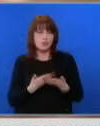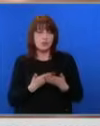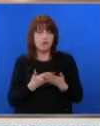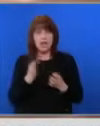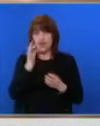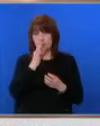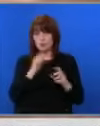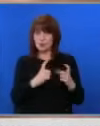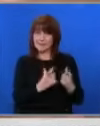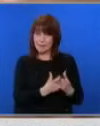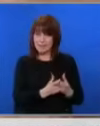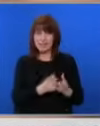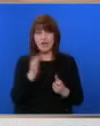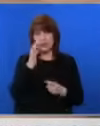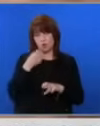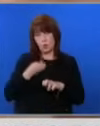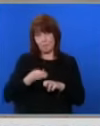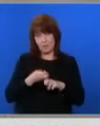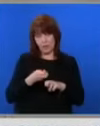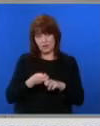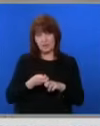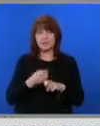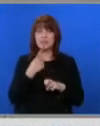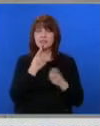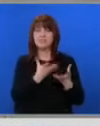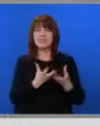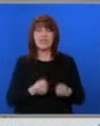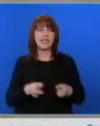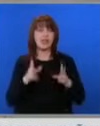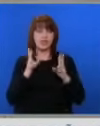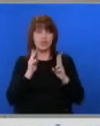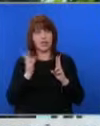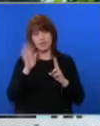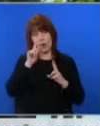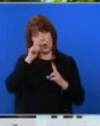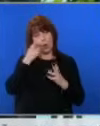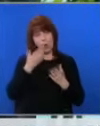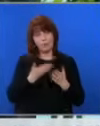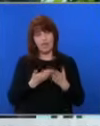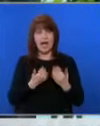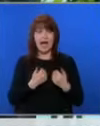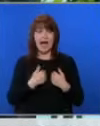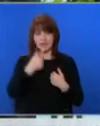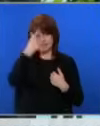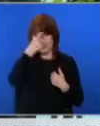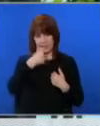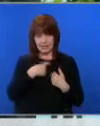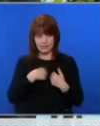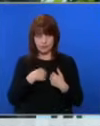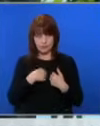Нито семейството, нито болницата на този етап са взели решение дали ще обжалват. Аз лично смятам,